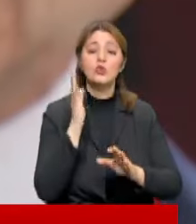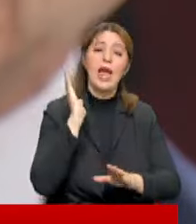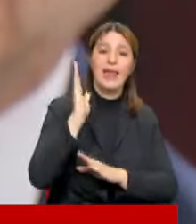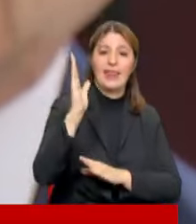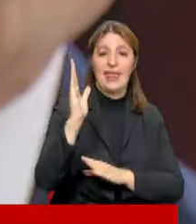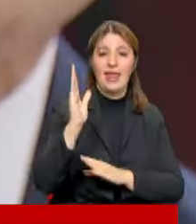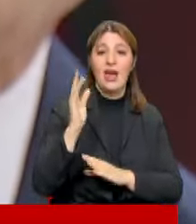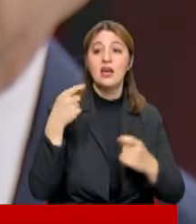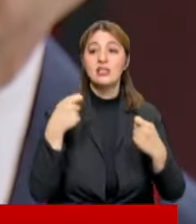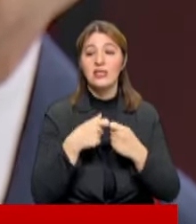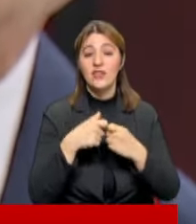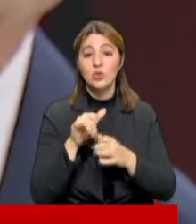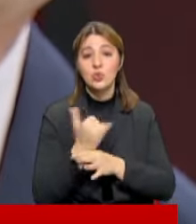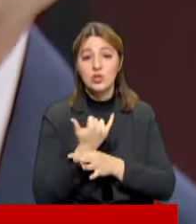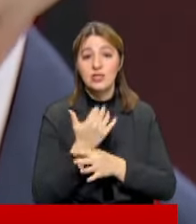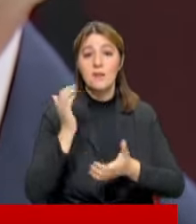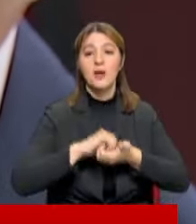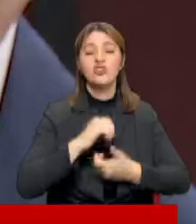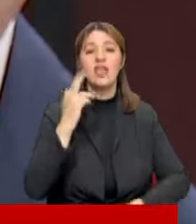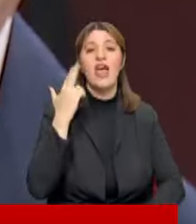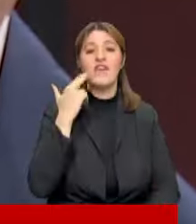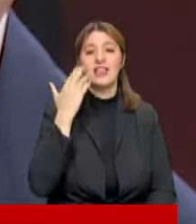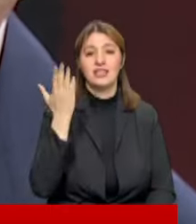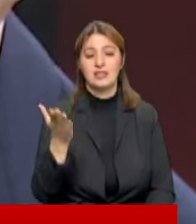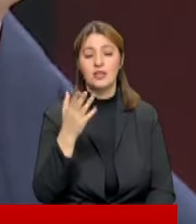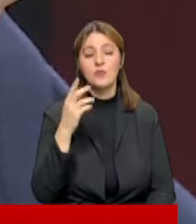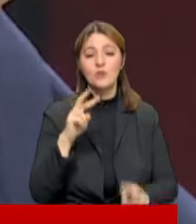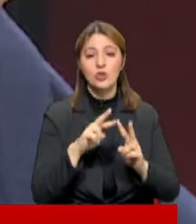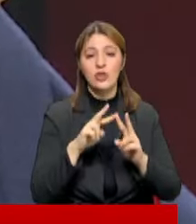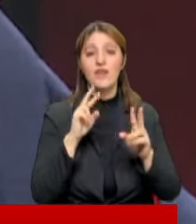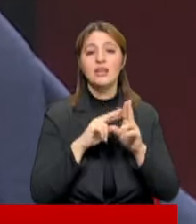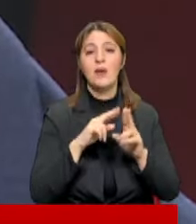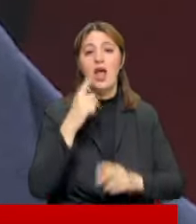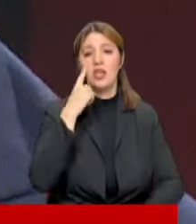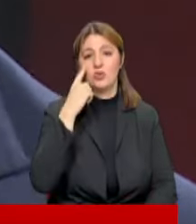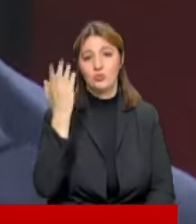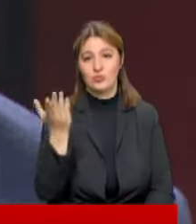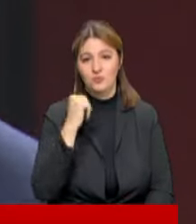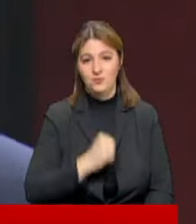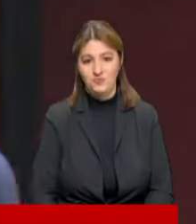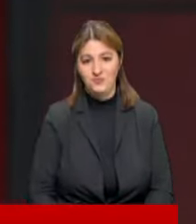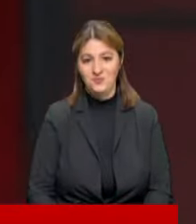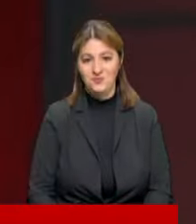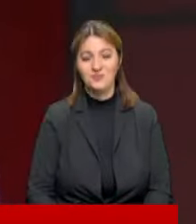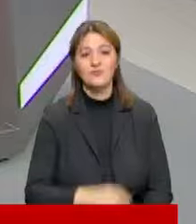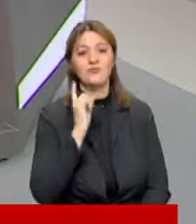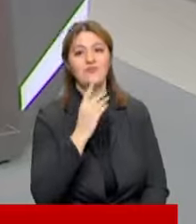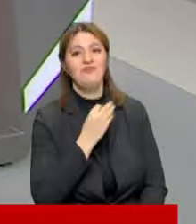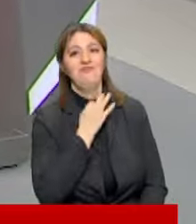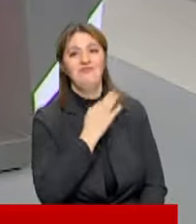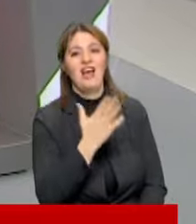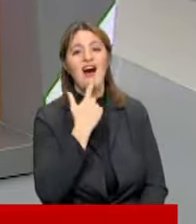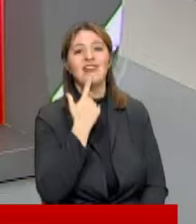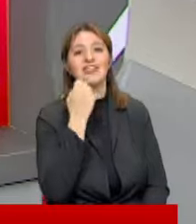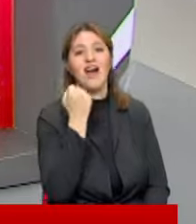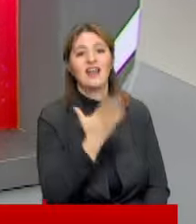yürüdü savaşın ustası barışın Efendisi Mustafa Kemal Atatürk hocam sağ olun